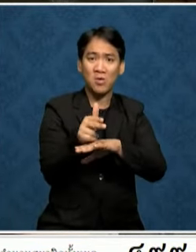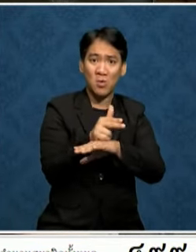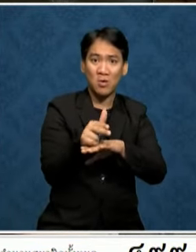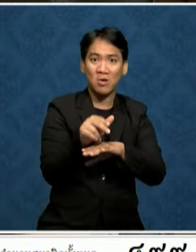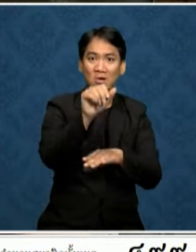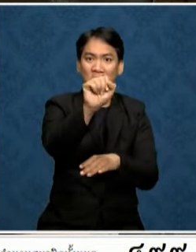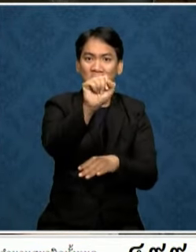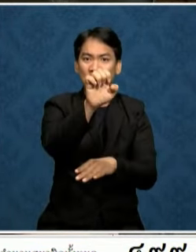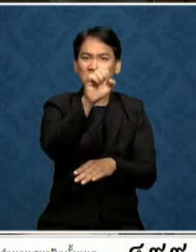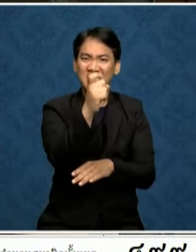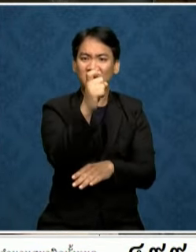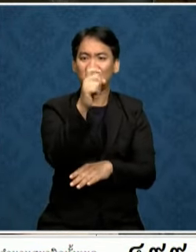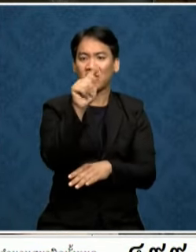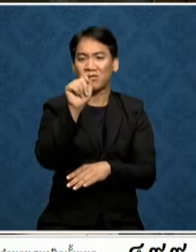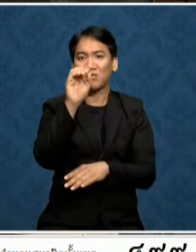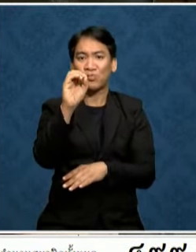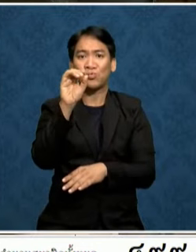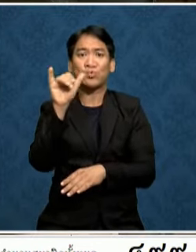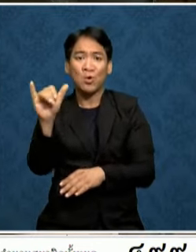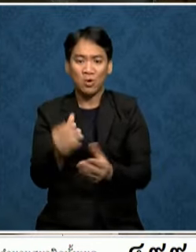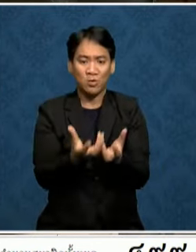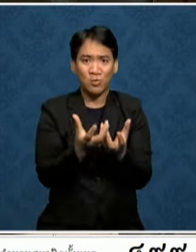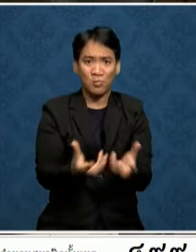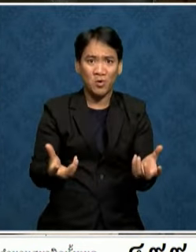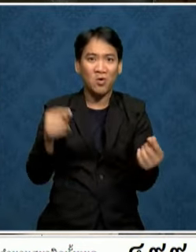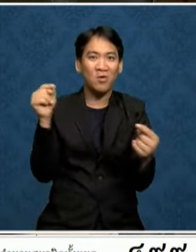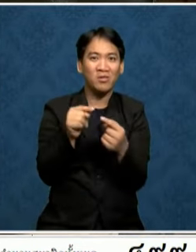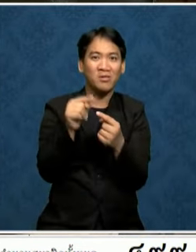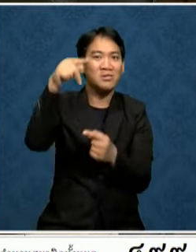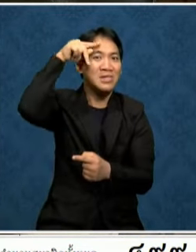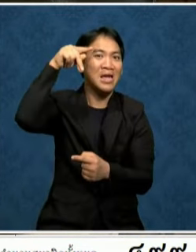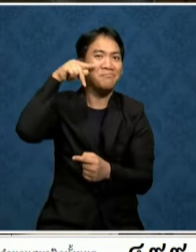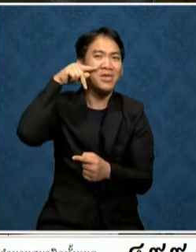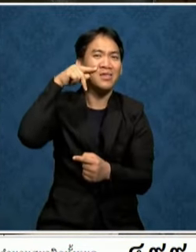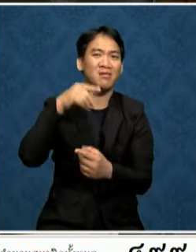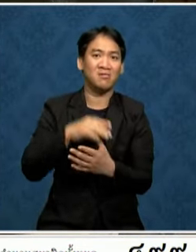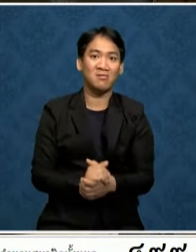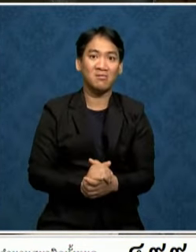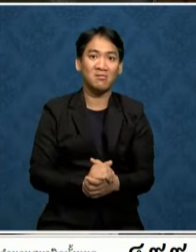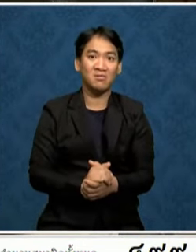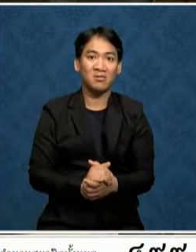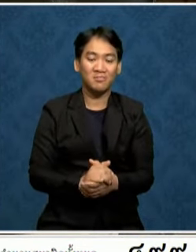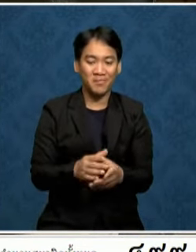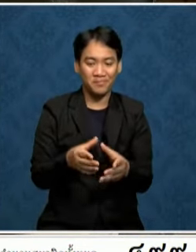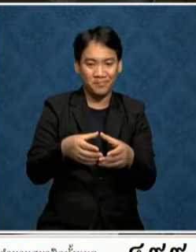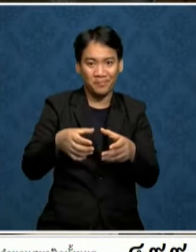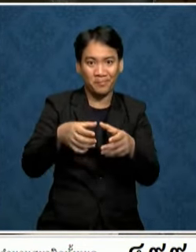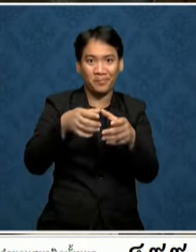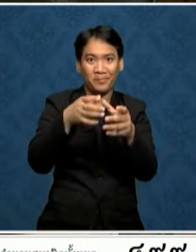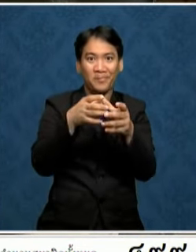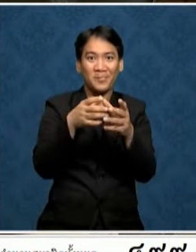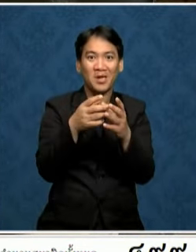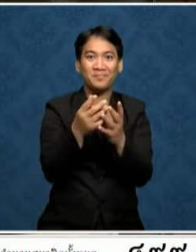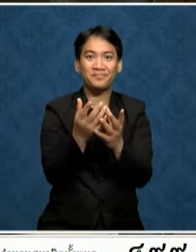ก็ไม่เหมือนกันนะคำว่าเซ็กทอยก็คือมันมันก็ทำโดยรูปร่างลักษณะที่ว่าเอา